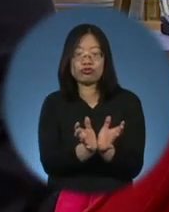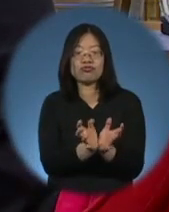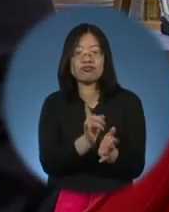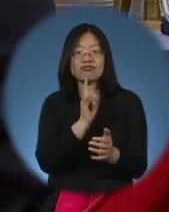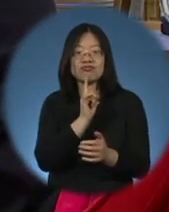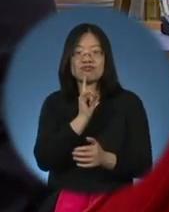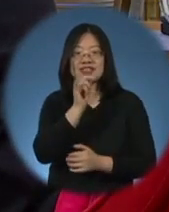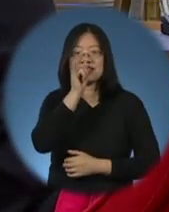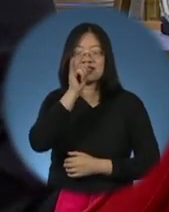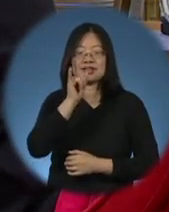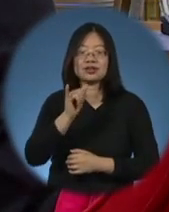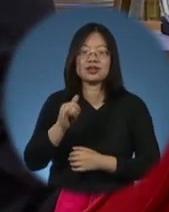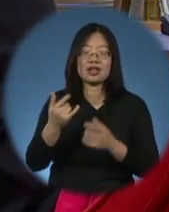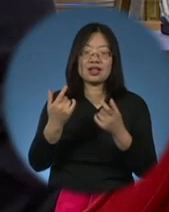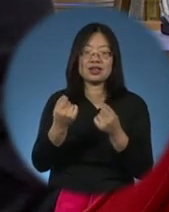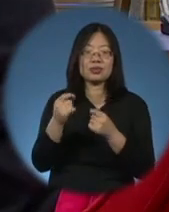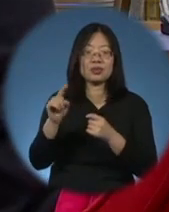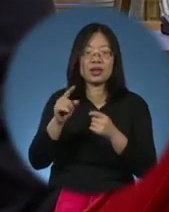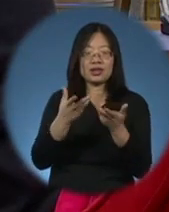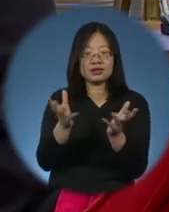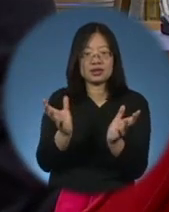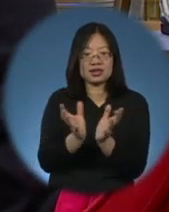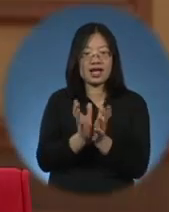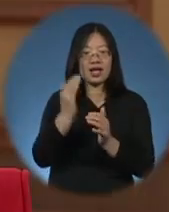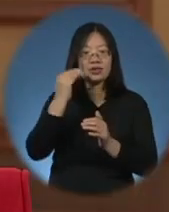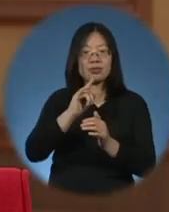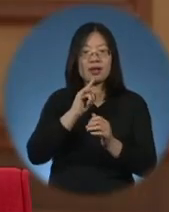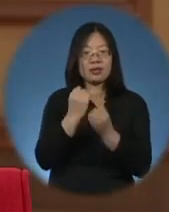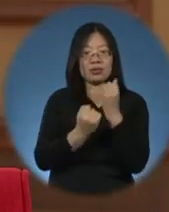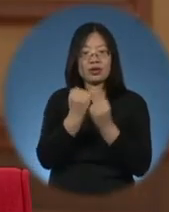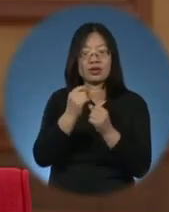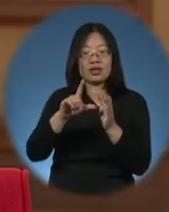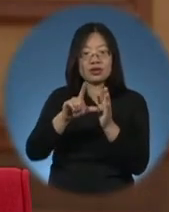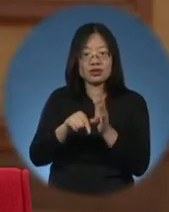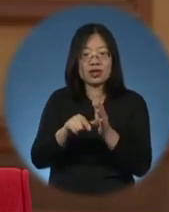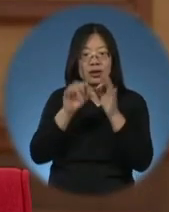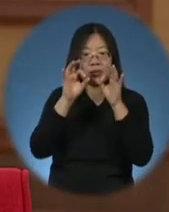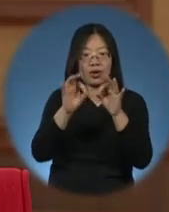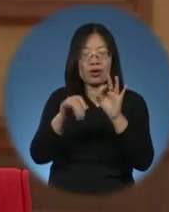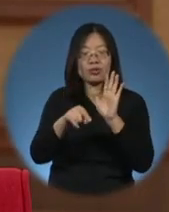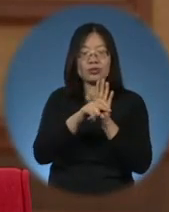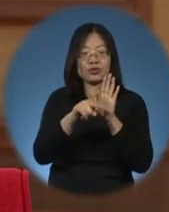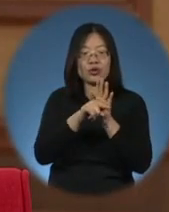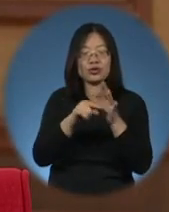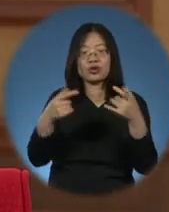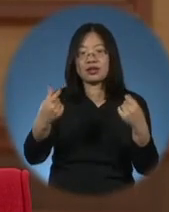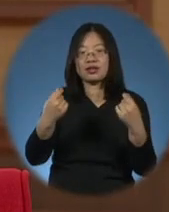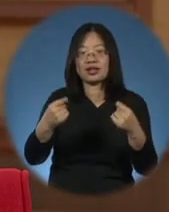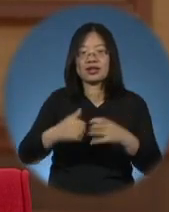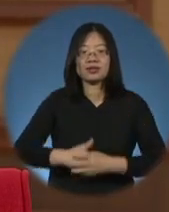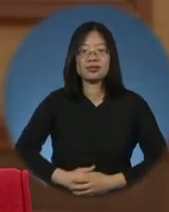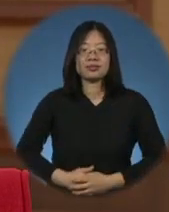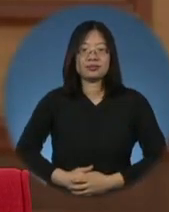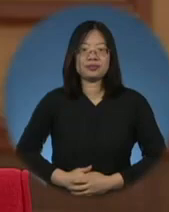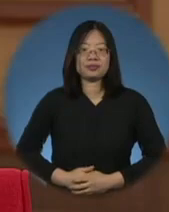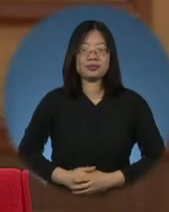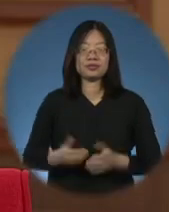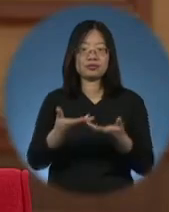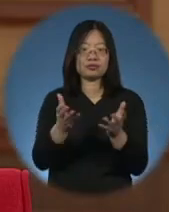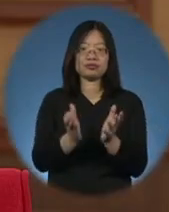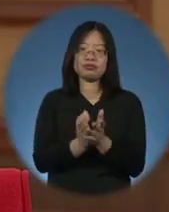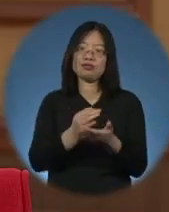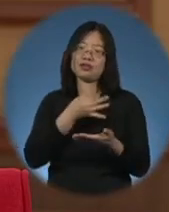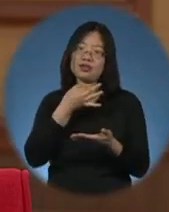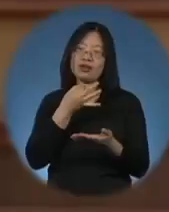그룹을 뭐 이런 얘기하죠. 그런데 네. 그게 집단이라고 우리말로 번역되는 순간 그러네요. 조금 좀 부정적인 것 같더라고요. 그것도 그렇다고 단체